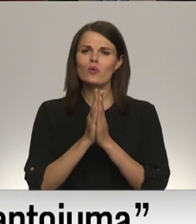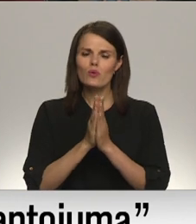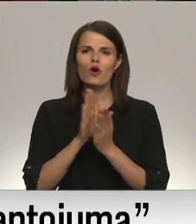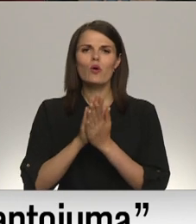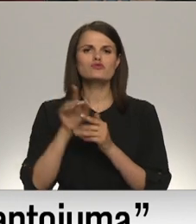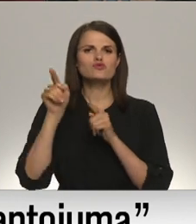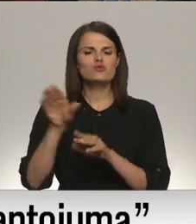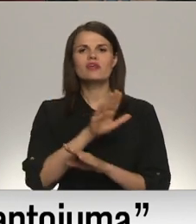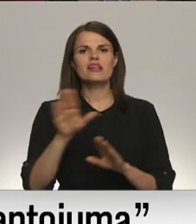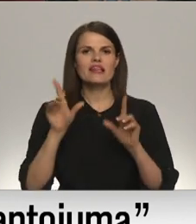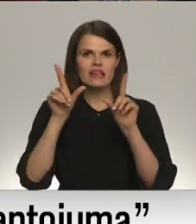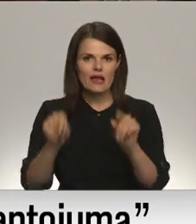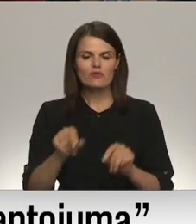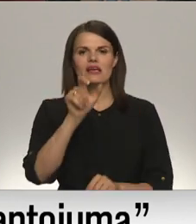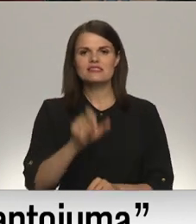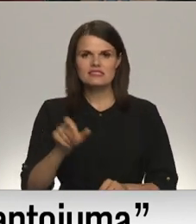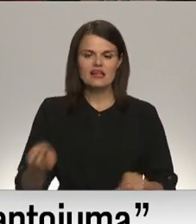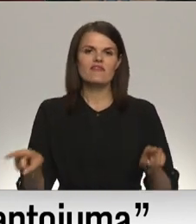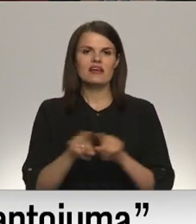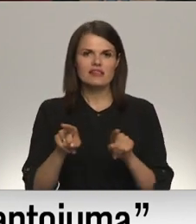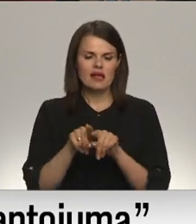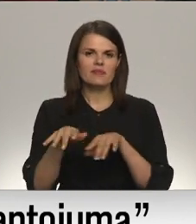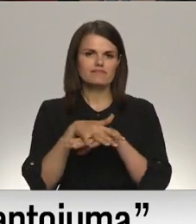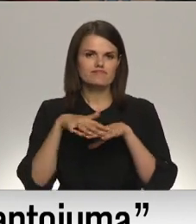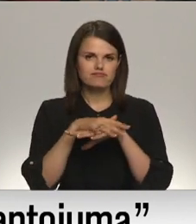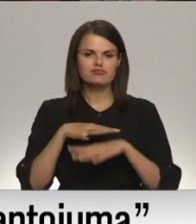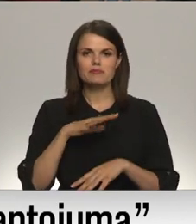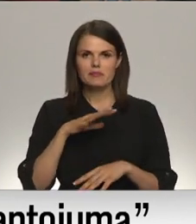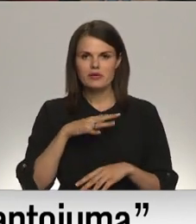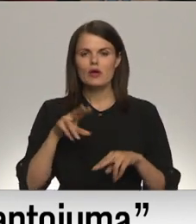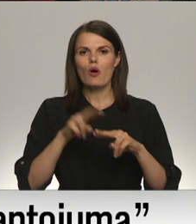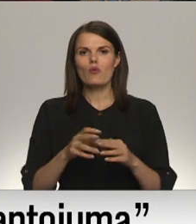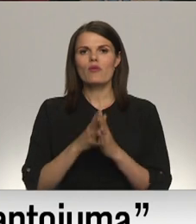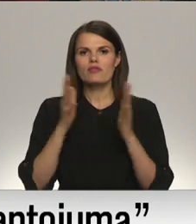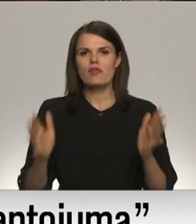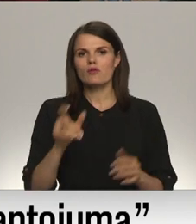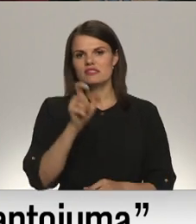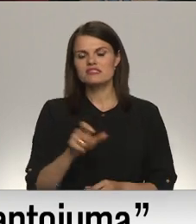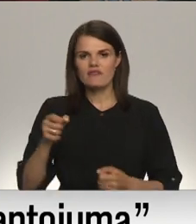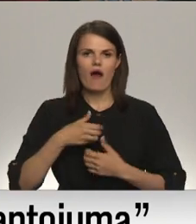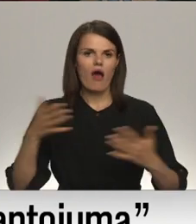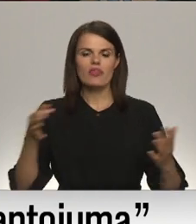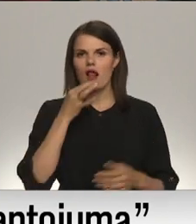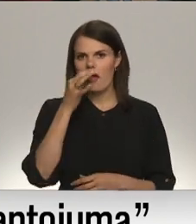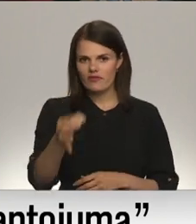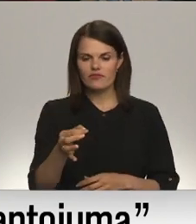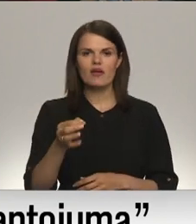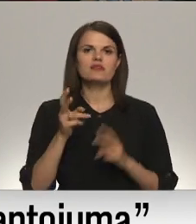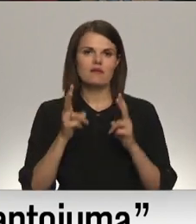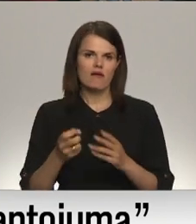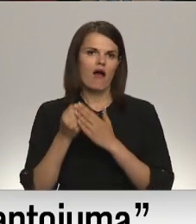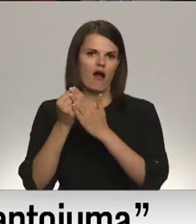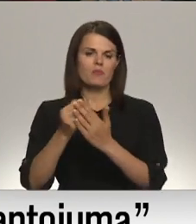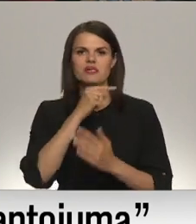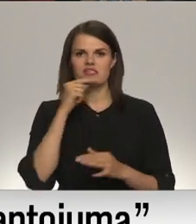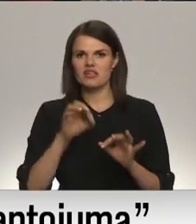uz turieni nedoties, cilvēki tomēr tur drūzmējās un daudzi no viņiem visai atklāti atklāja, ka atbalsta